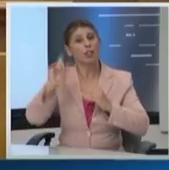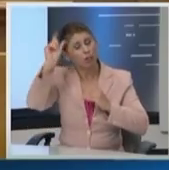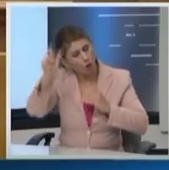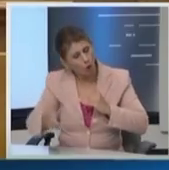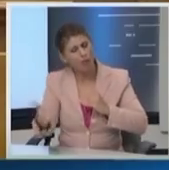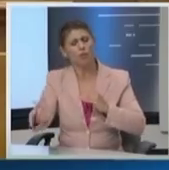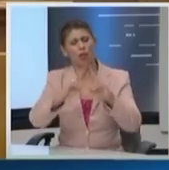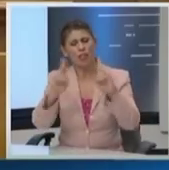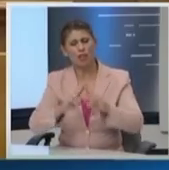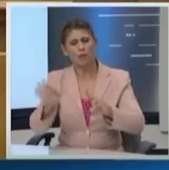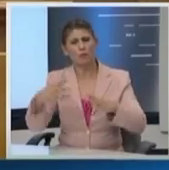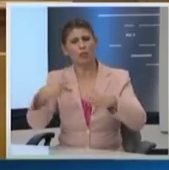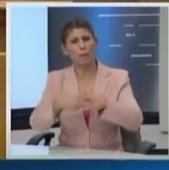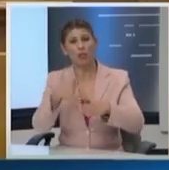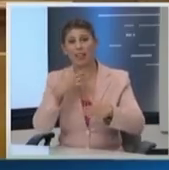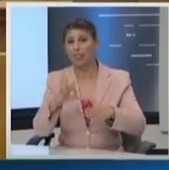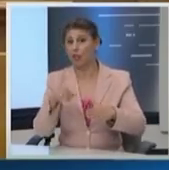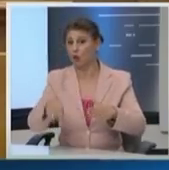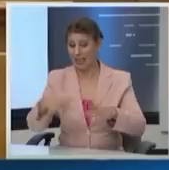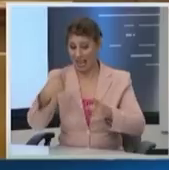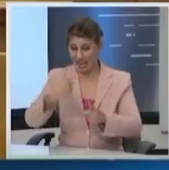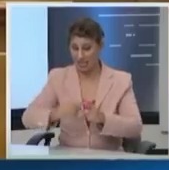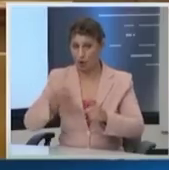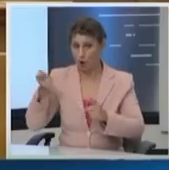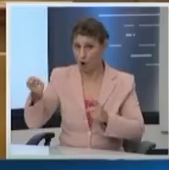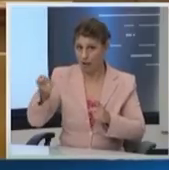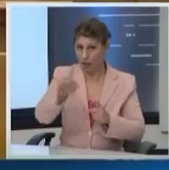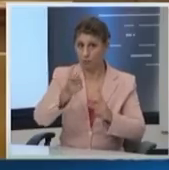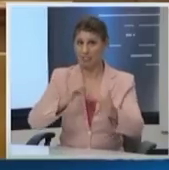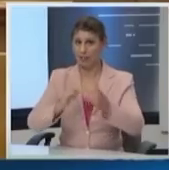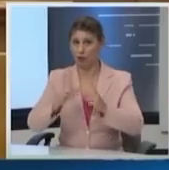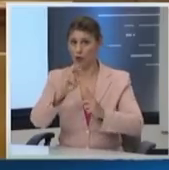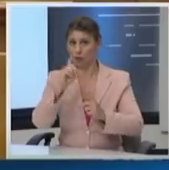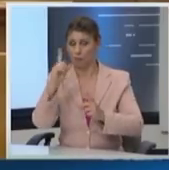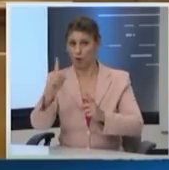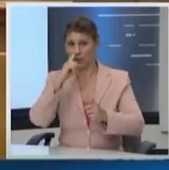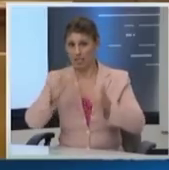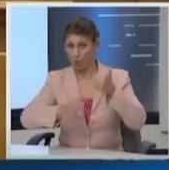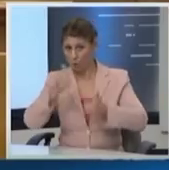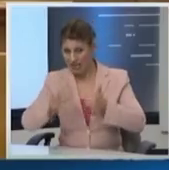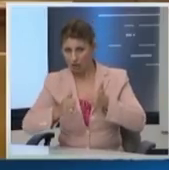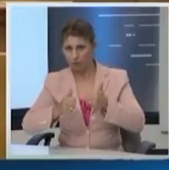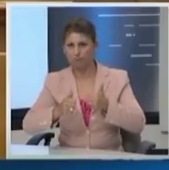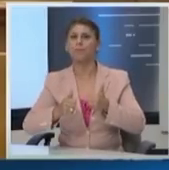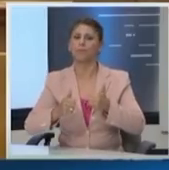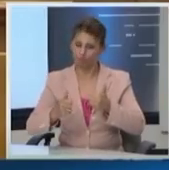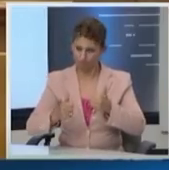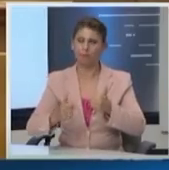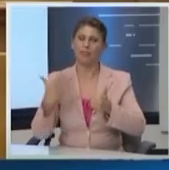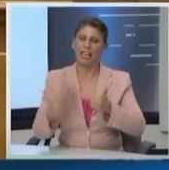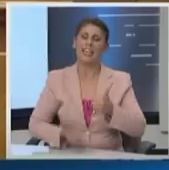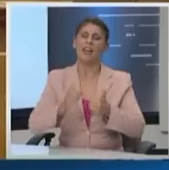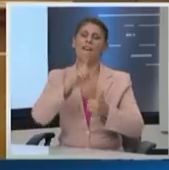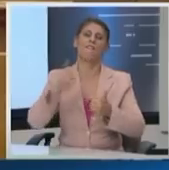Διεθνές Νομισματικό Ταμείο. Ότι δηλαδή το ελληνικό χρέος με τη συμφωνία της 21ης του Ιούνιου κατέστη επιτέλους